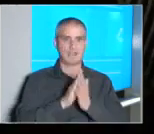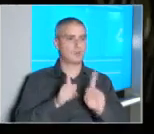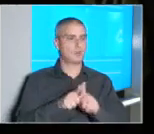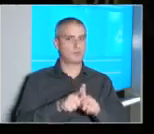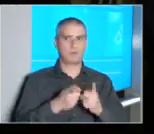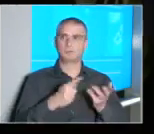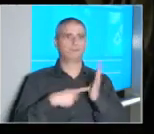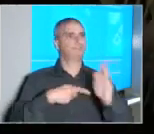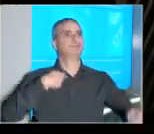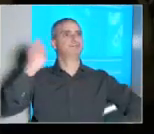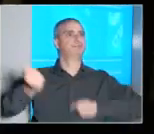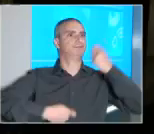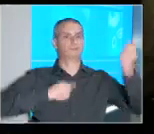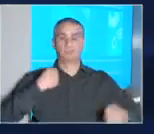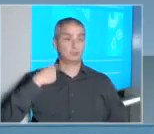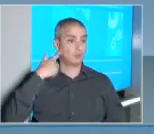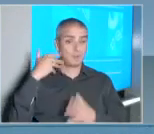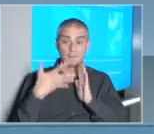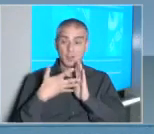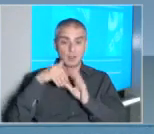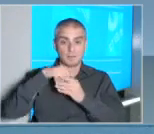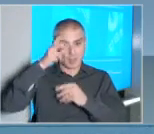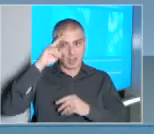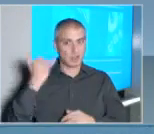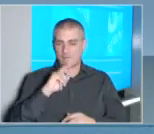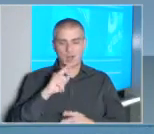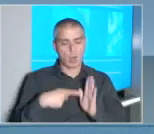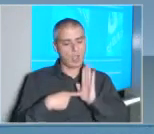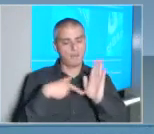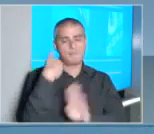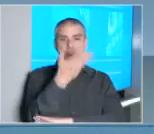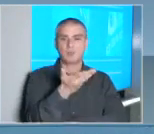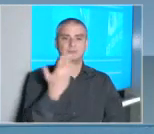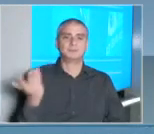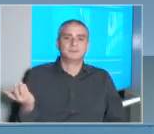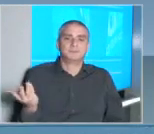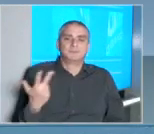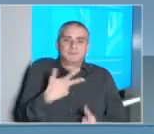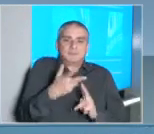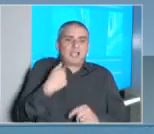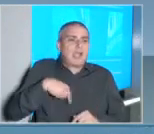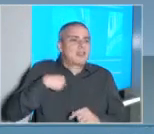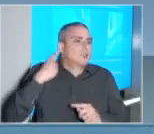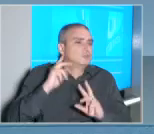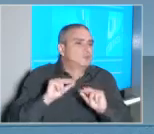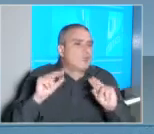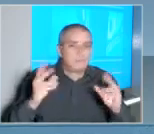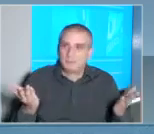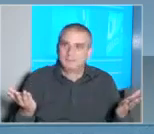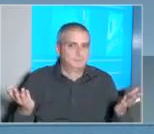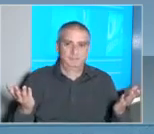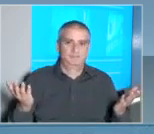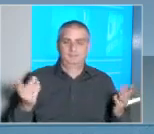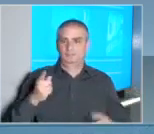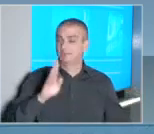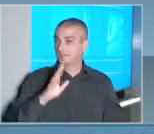כמעט חזות הכל. אנחנו שומעים ביקורת בתוך הליכוד כל הזמן, רק שהיא לא נשמעת כלפי חוץ. תמיד, כאילו רק אנחנו אלה ששומעים אותה. אנחנו שומעים קולות.